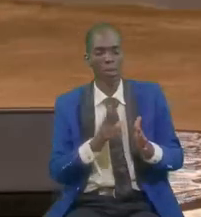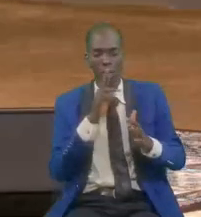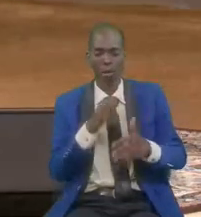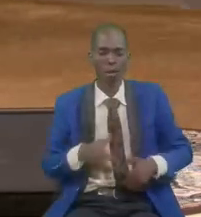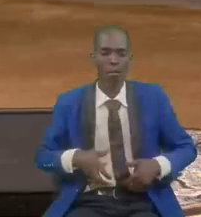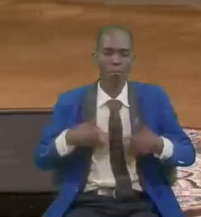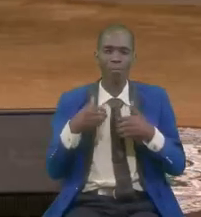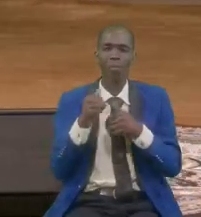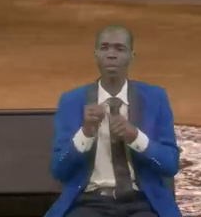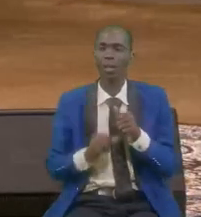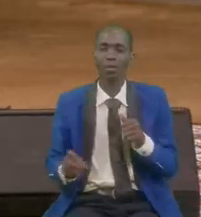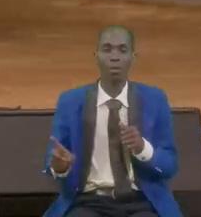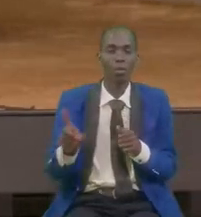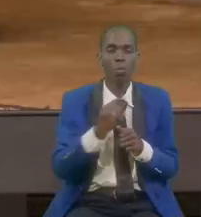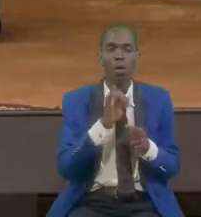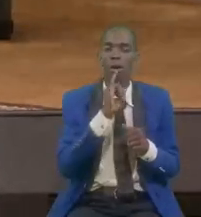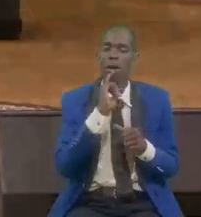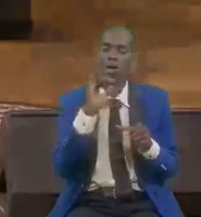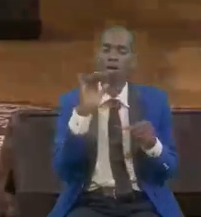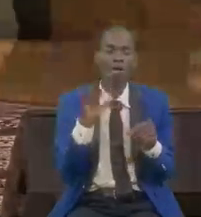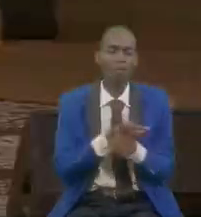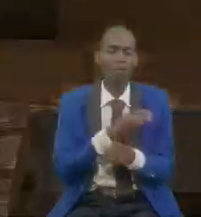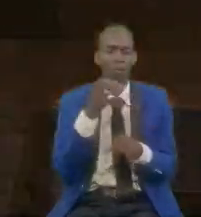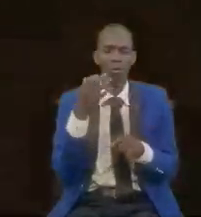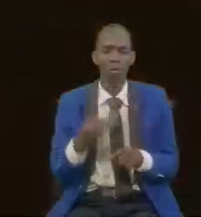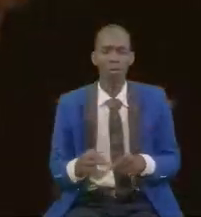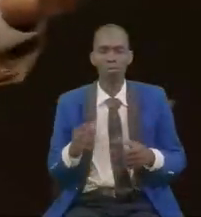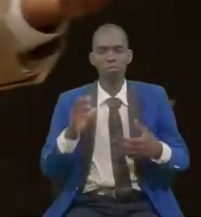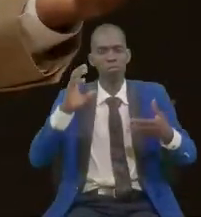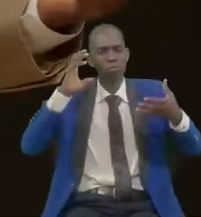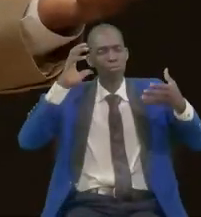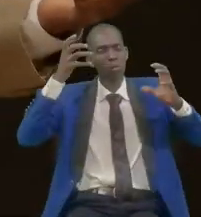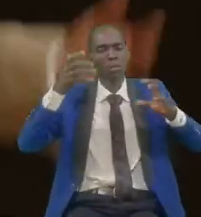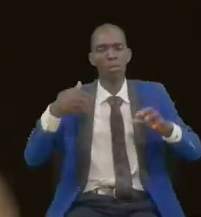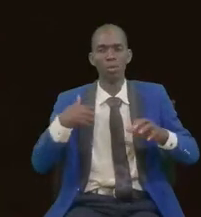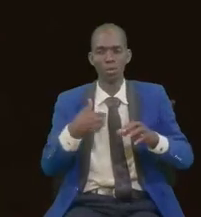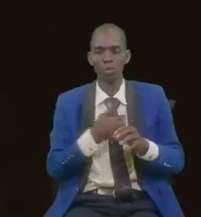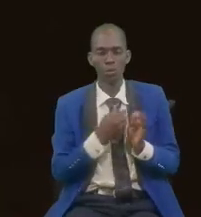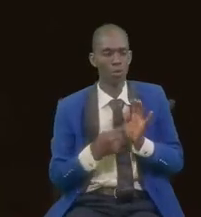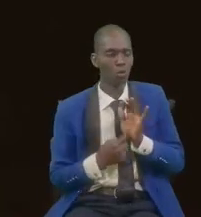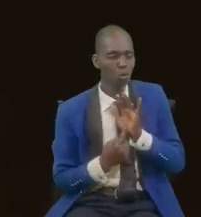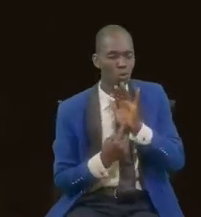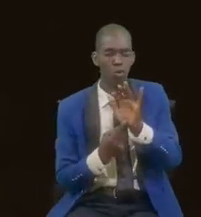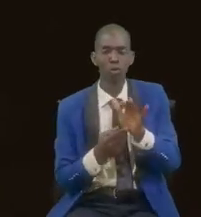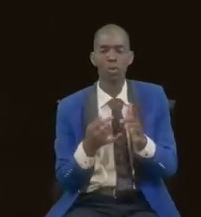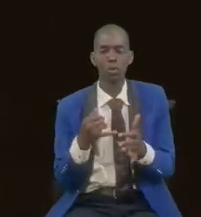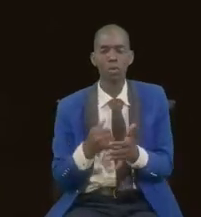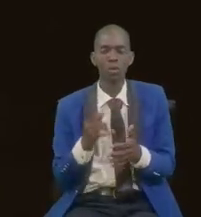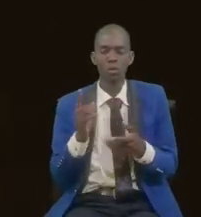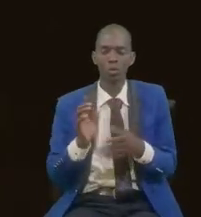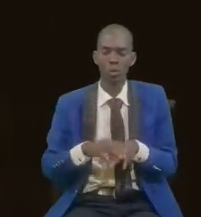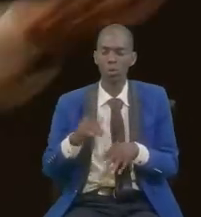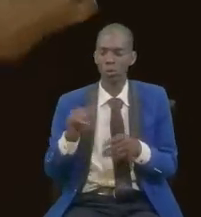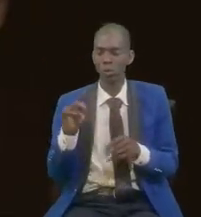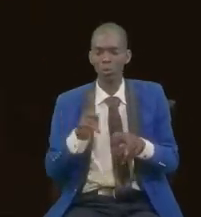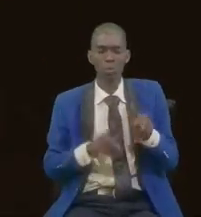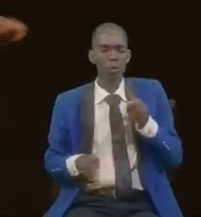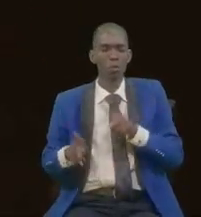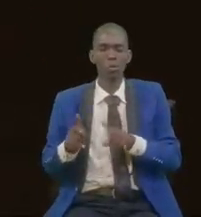tout le monde est rempli de colère et on vient démontrer notre colère sur les gens. Il n'y a personne qui se